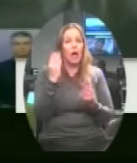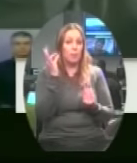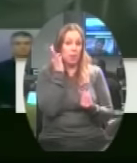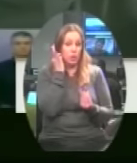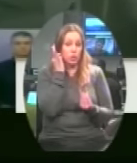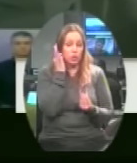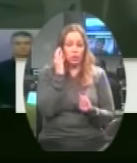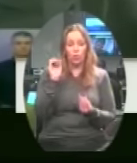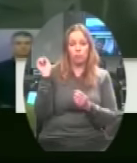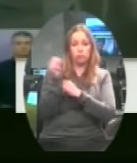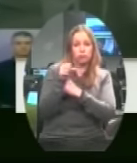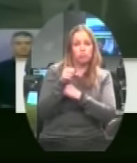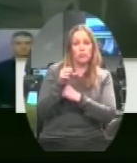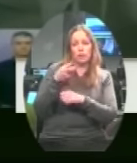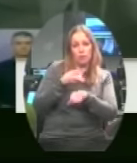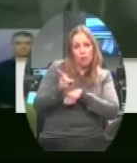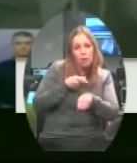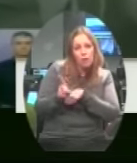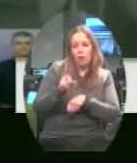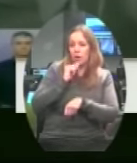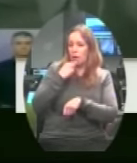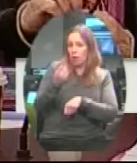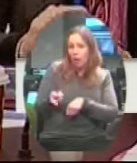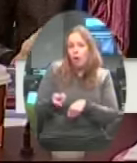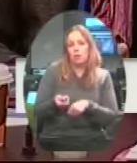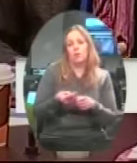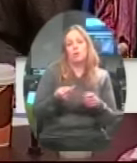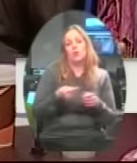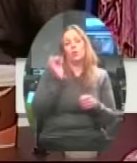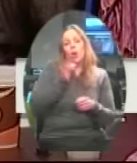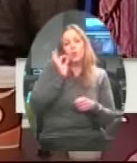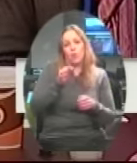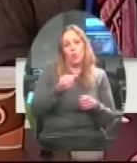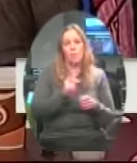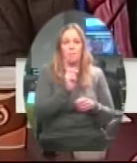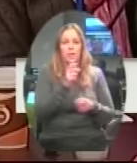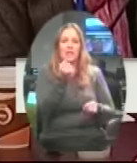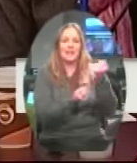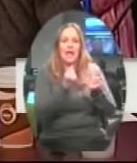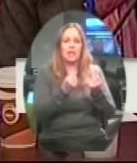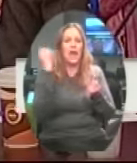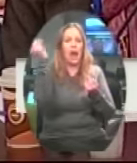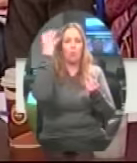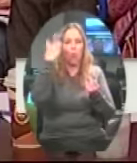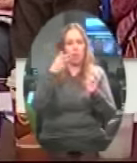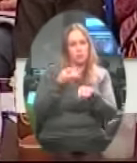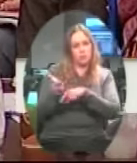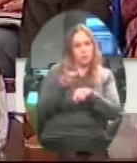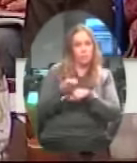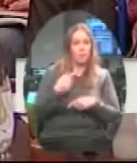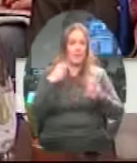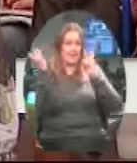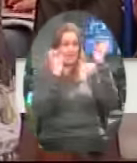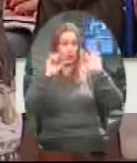בסיס יומיומי, ואף הטרדות פיזיות מצד נהגי אמבולנס. עם כל ההכשרות שעברתי וכל הניסיון שלי, וזה 7 שנים של